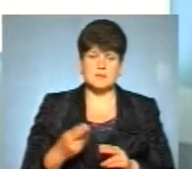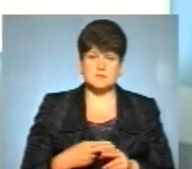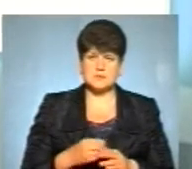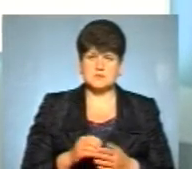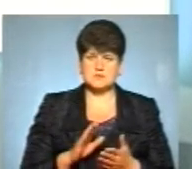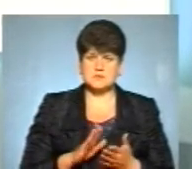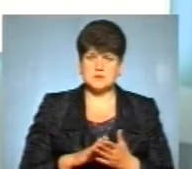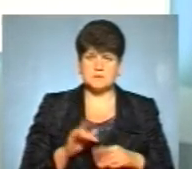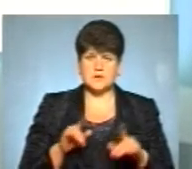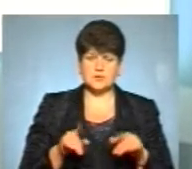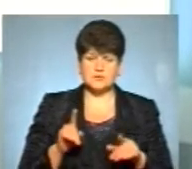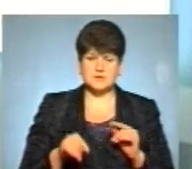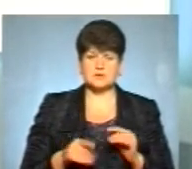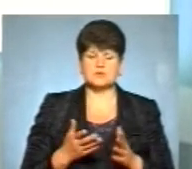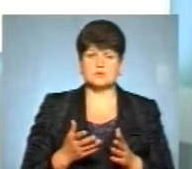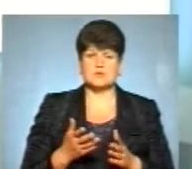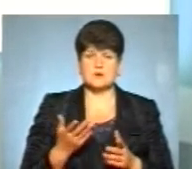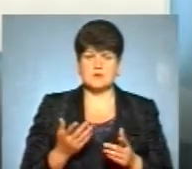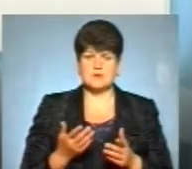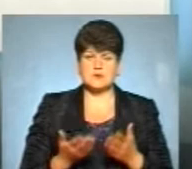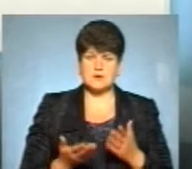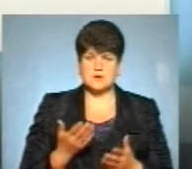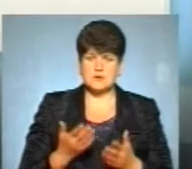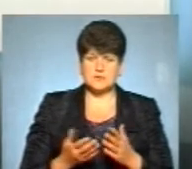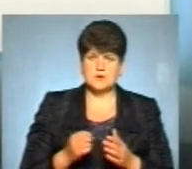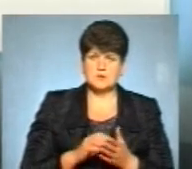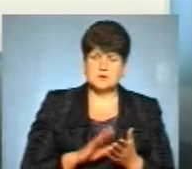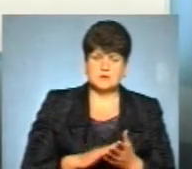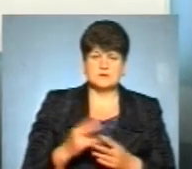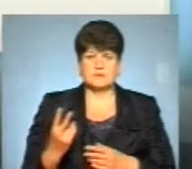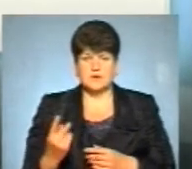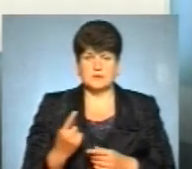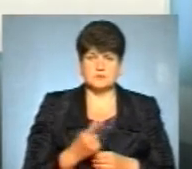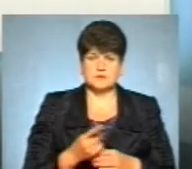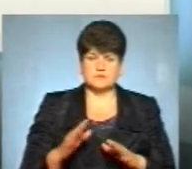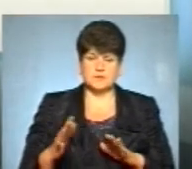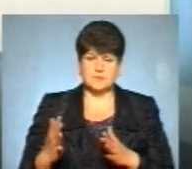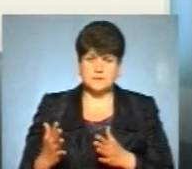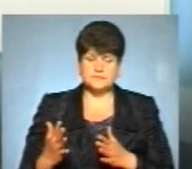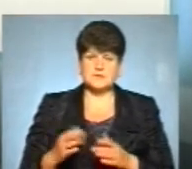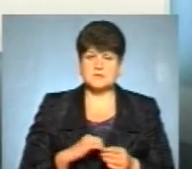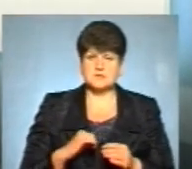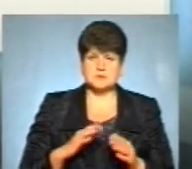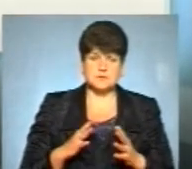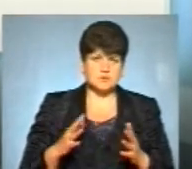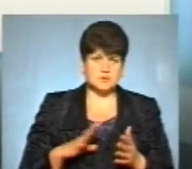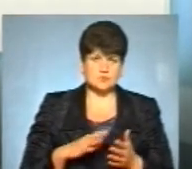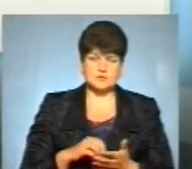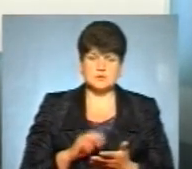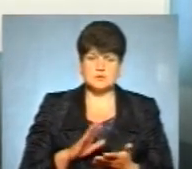з періодичністю, так? Або реєстрація 2-1 випадок в місті Тернополі. Найбільше було